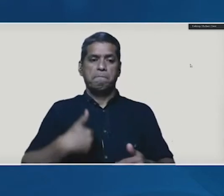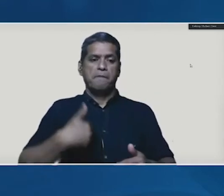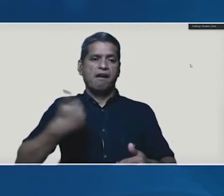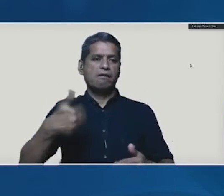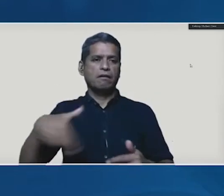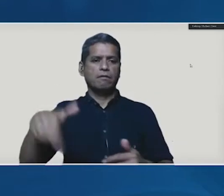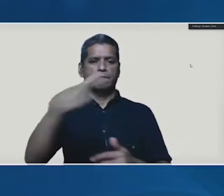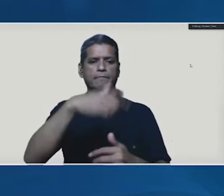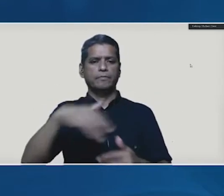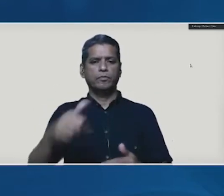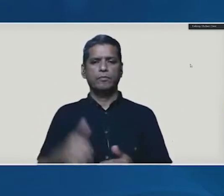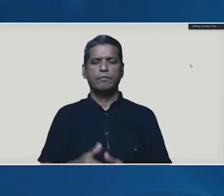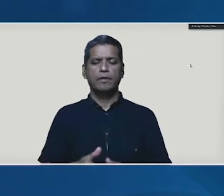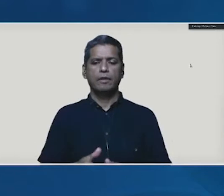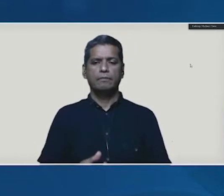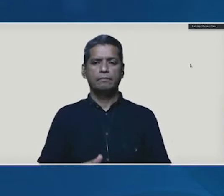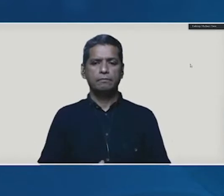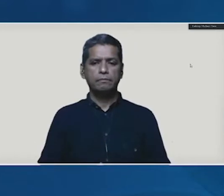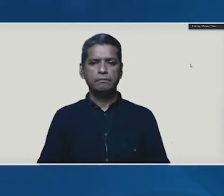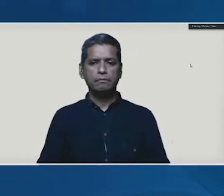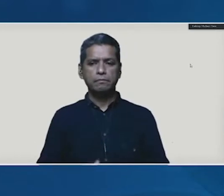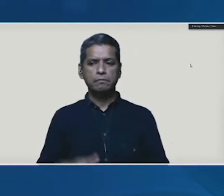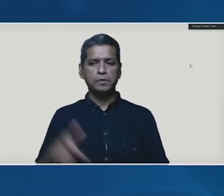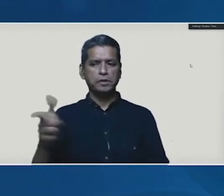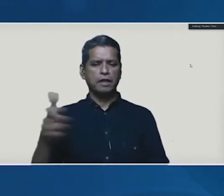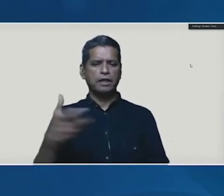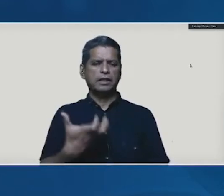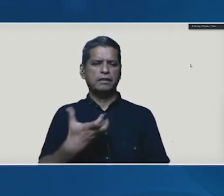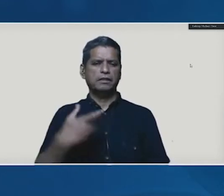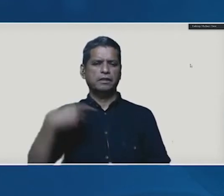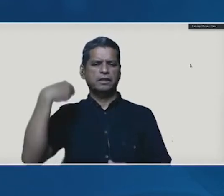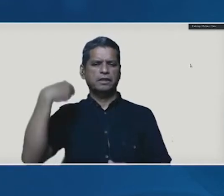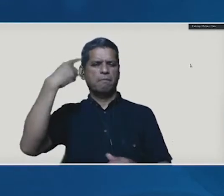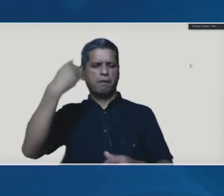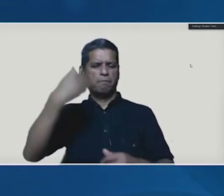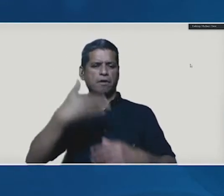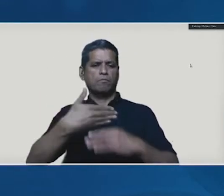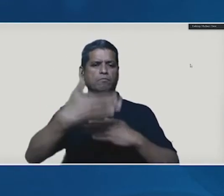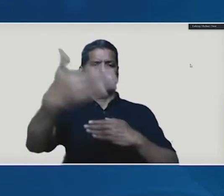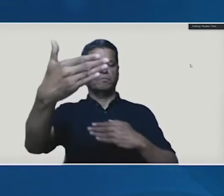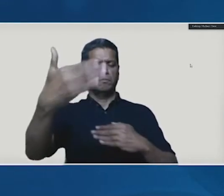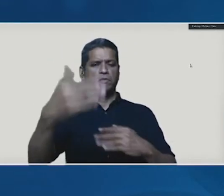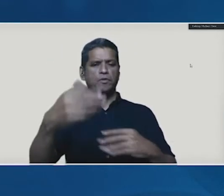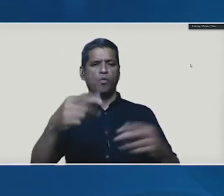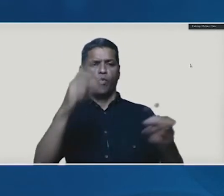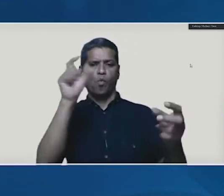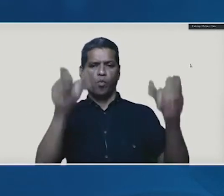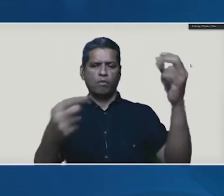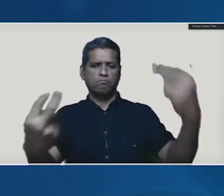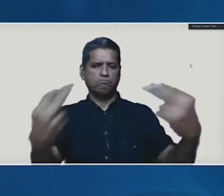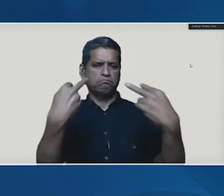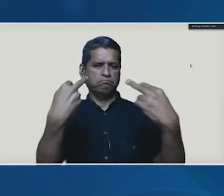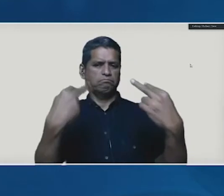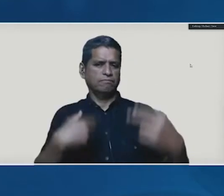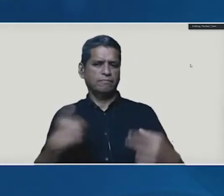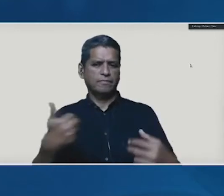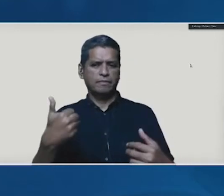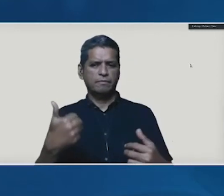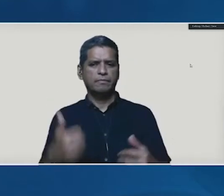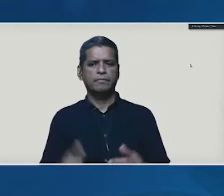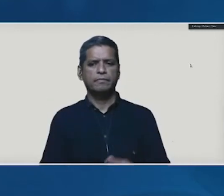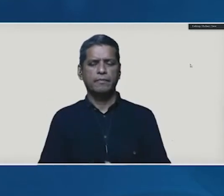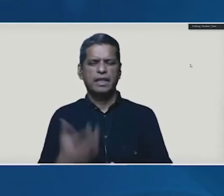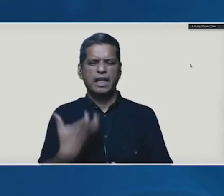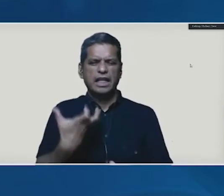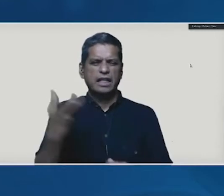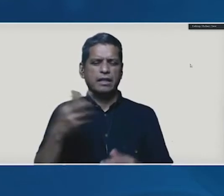dia ini akan selama-lamanya dia sangat narsis sangat narsis dan dia ingin bahwa kerajaannya akan selama-lamanya